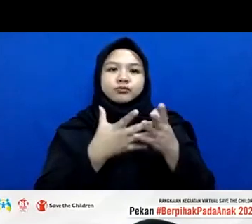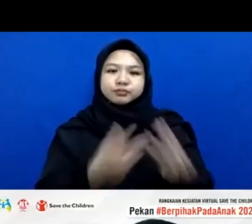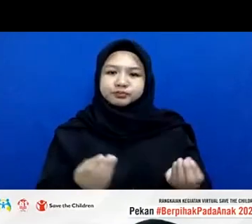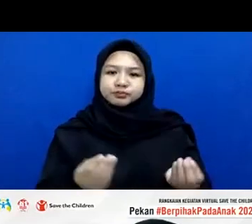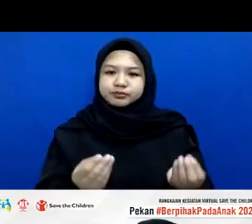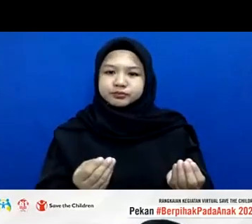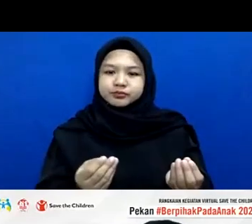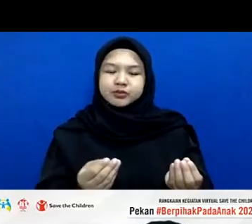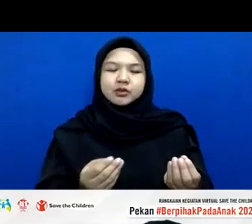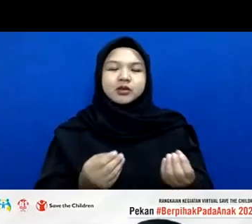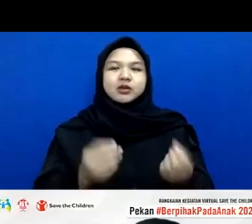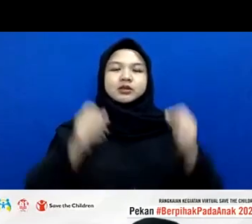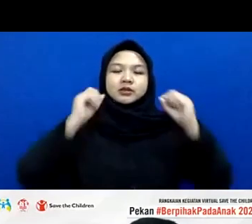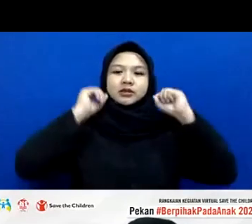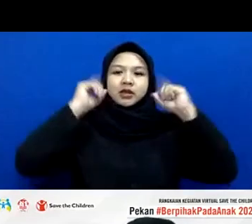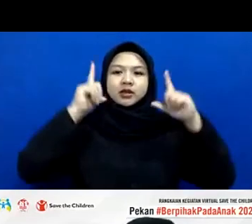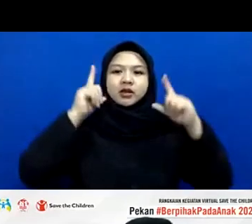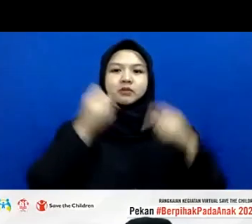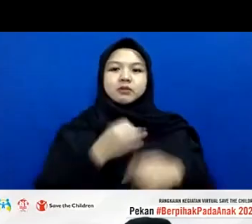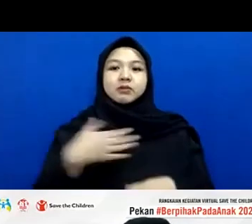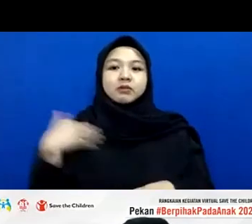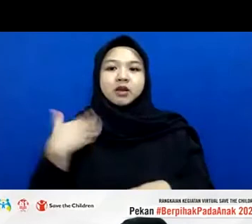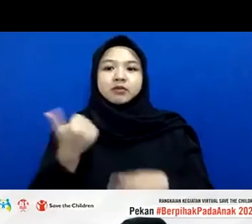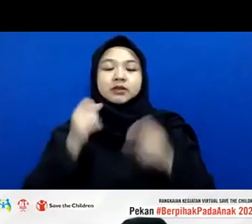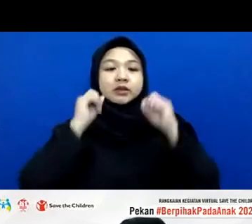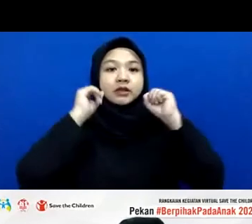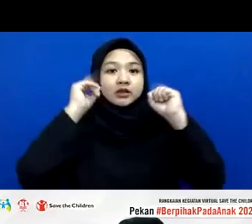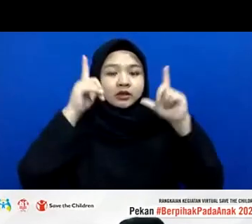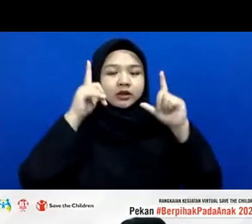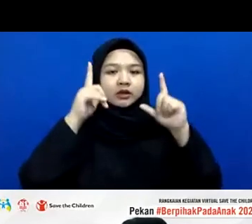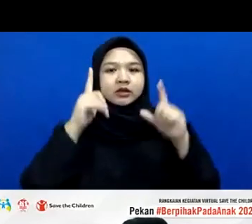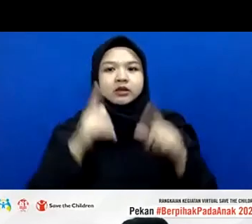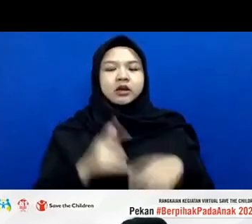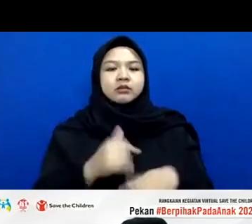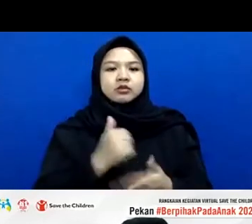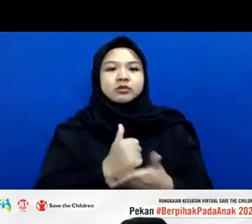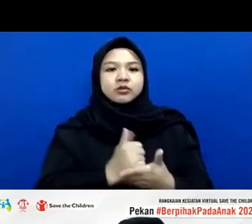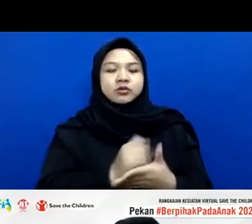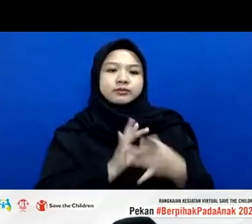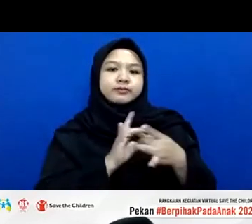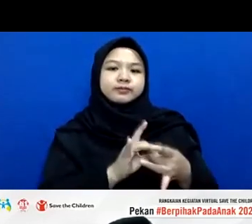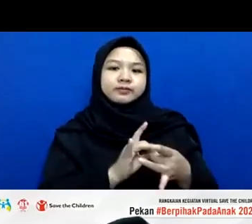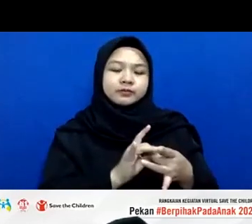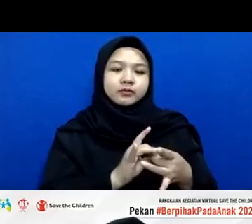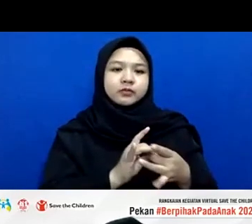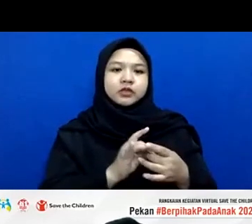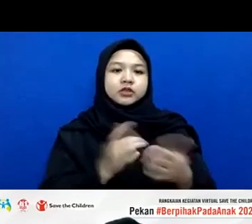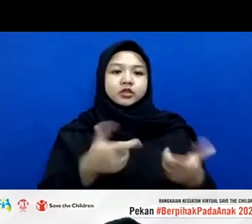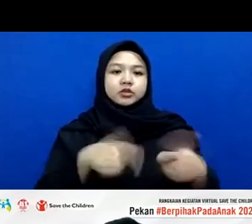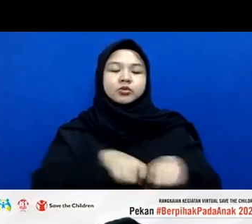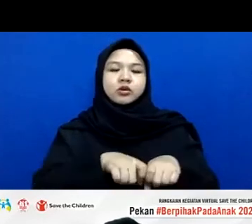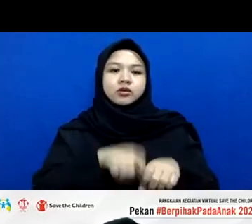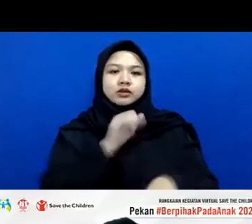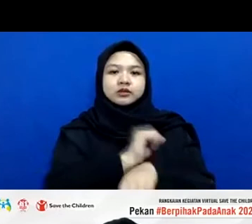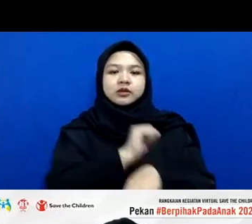dan menyadarkan beberapa pihak yang memang sangat bersinergi dengan keprofesian. Itu yang